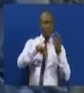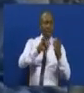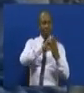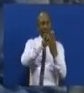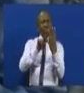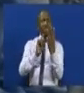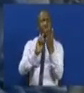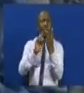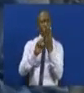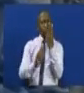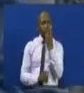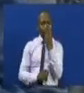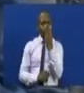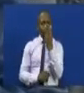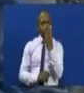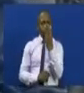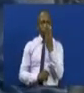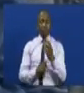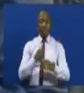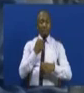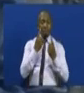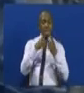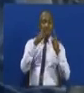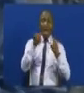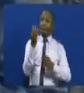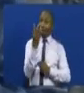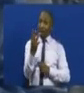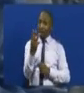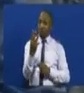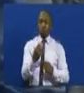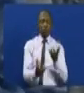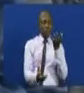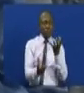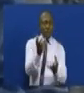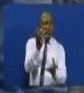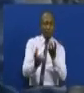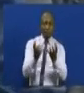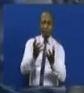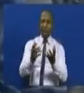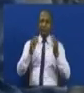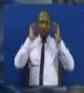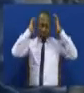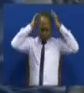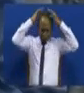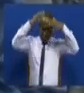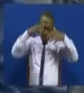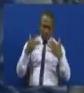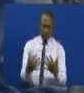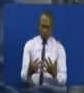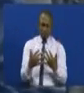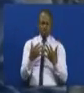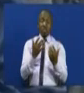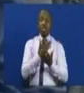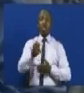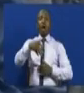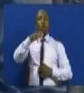Tunashauri angalau upate mchanganyiko wa mimea mitatu, uchemshe, ujifukizie na zingine unywe. Ila je,